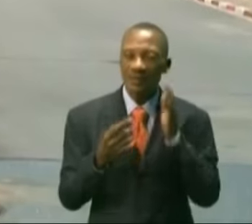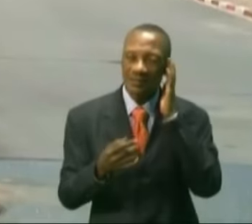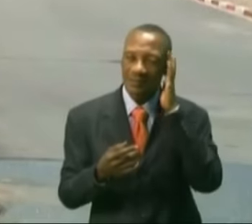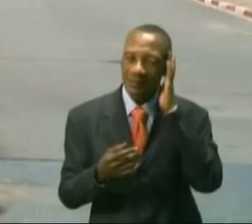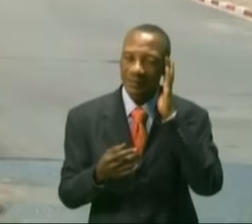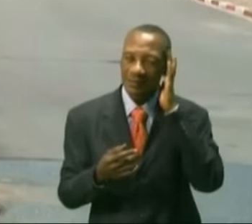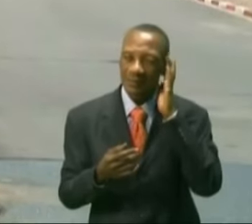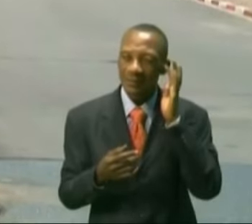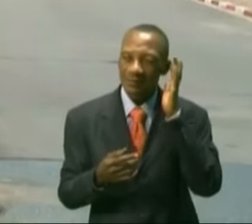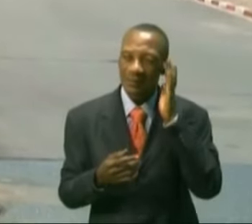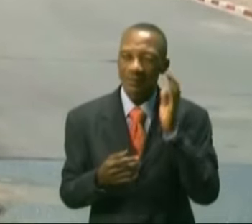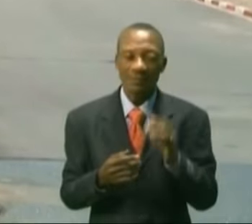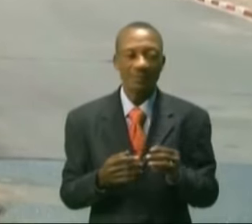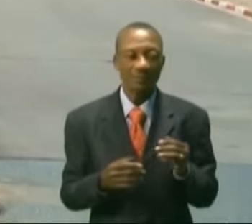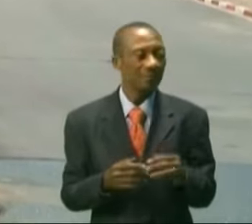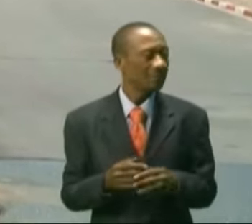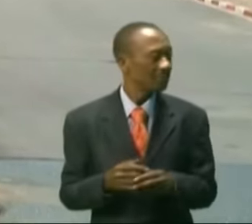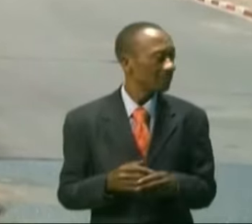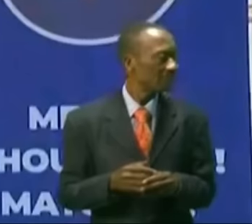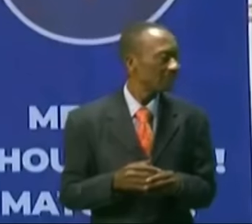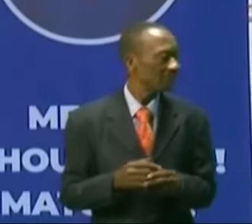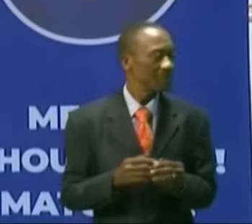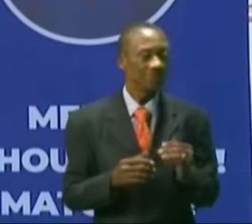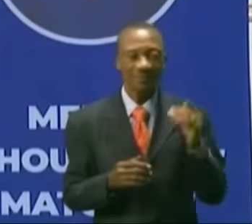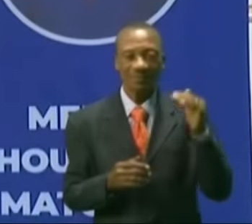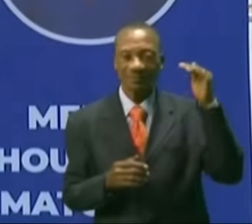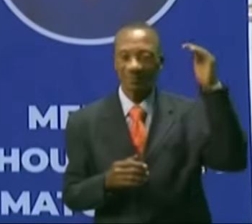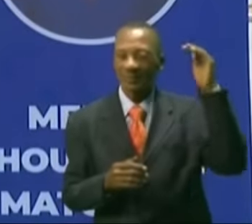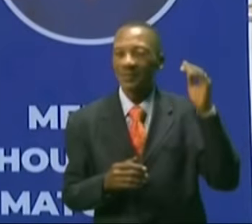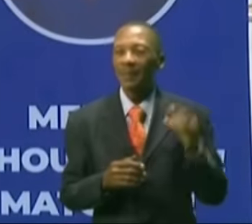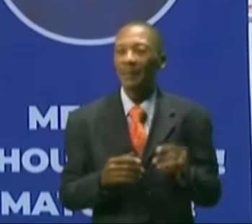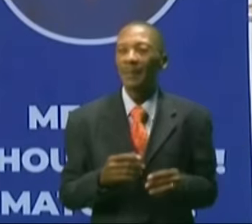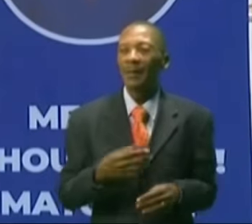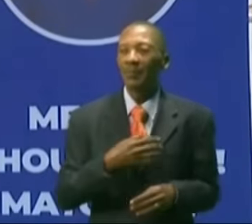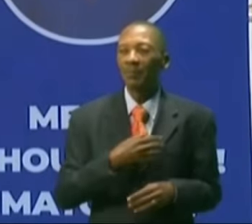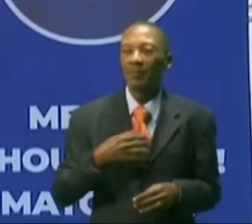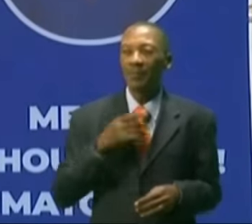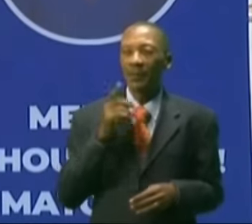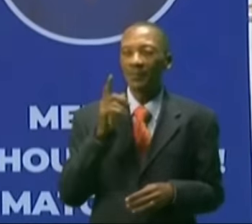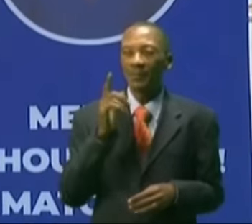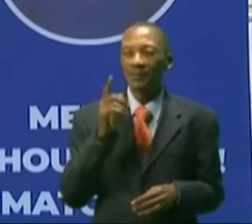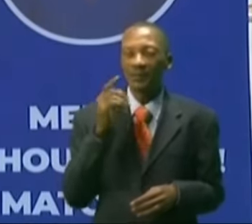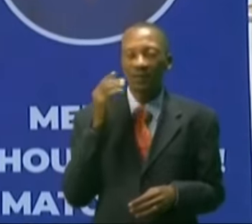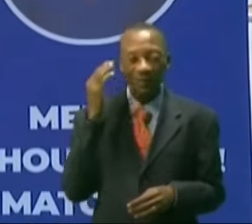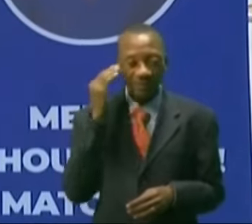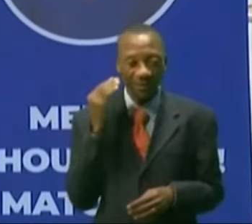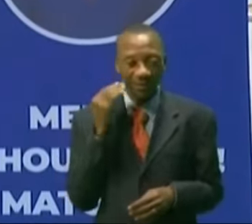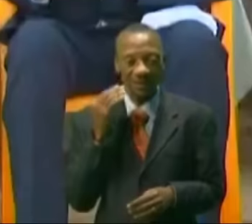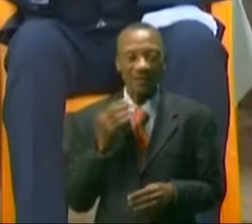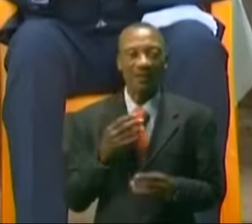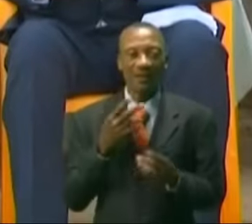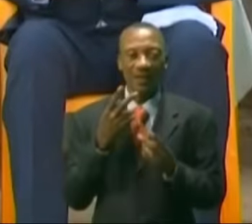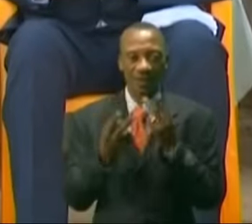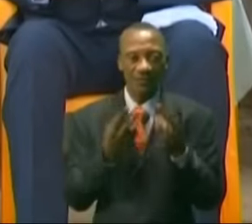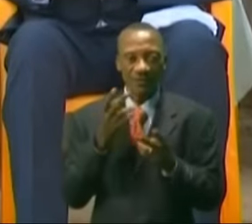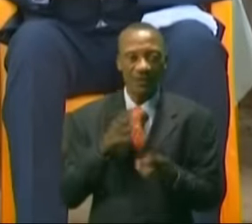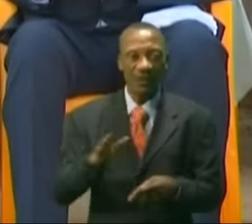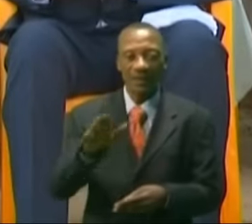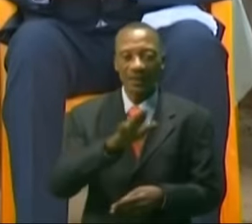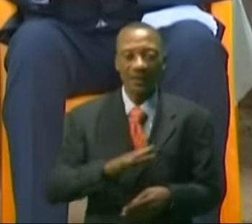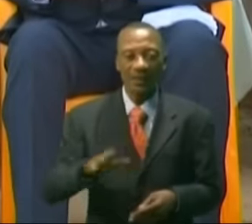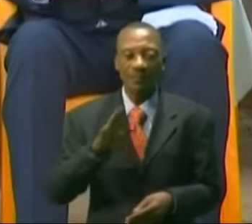tchadienne, que prendra désormais place l'avenue Félix-Antoine Tshisekedi Tshilombo. Une artère